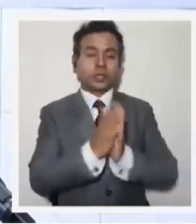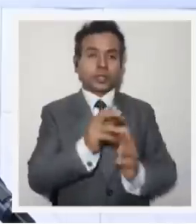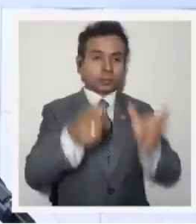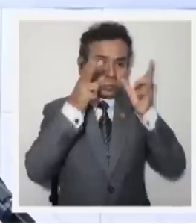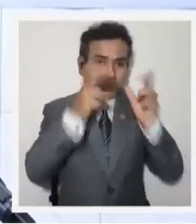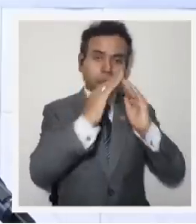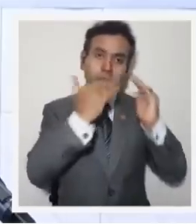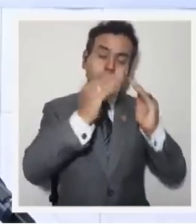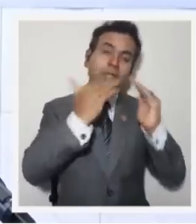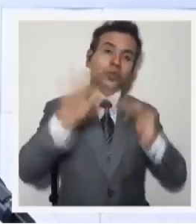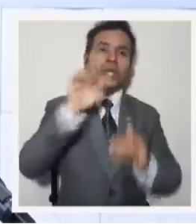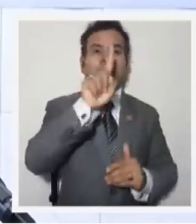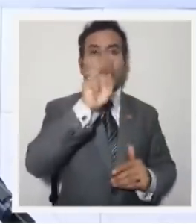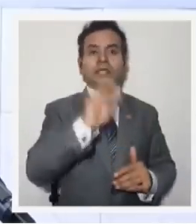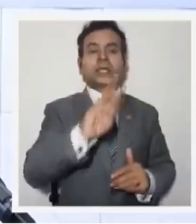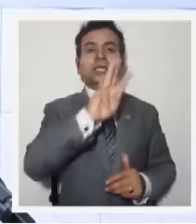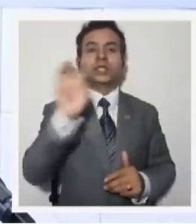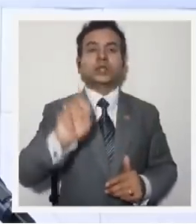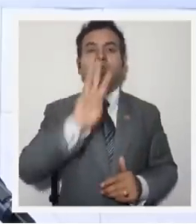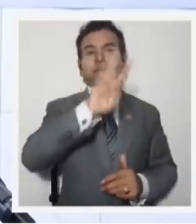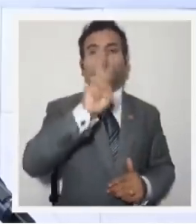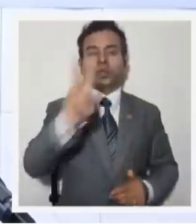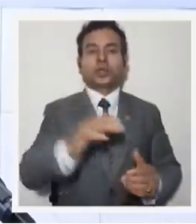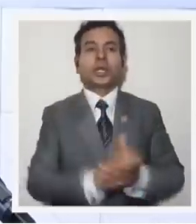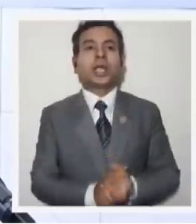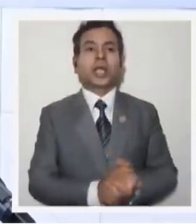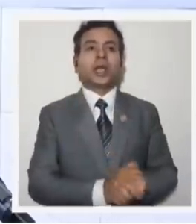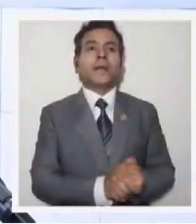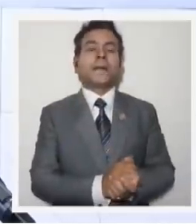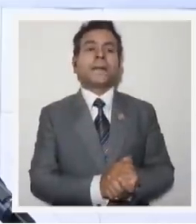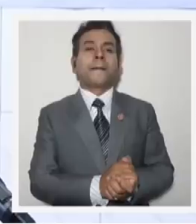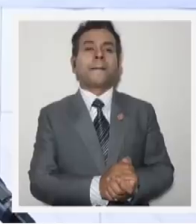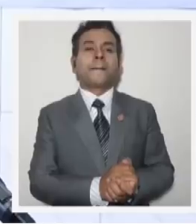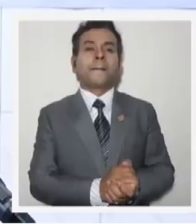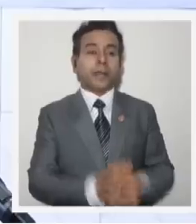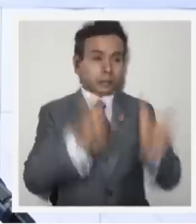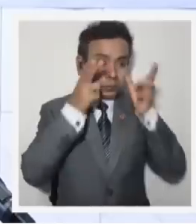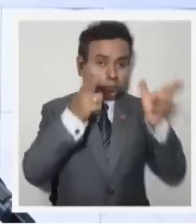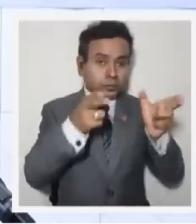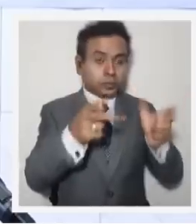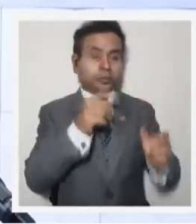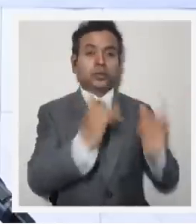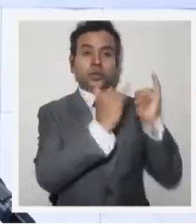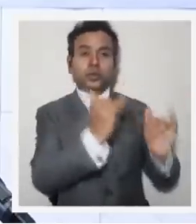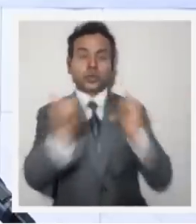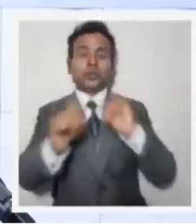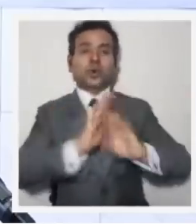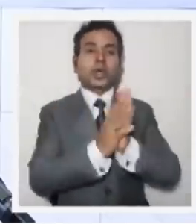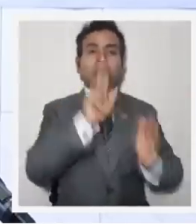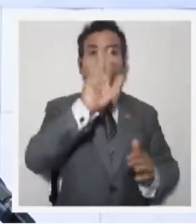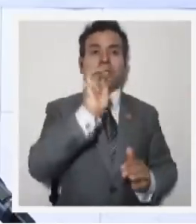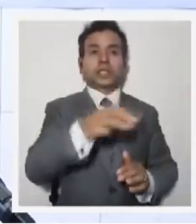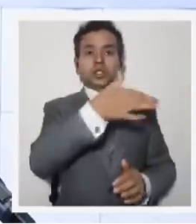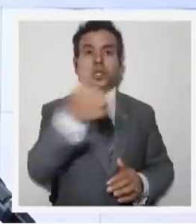আছে 3435 জন এবং এ পর্যন্ত আইসোলেশন থেকে ছাড় পেয়েছেন 1332 জন। আমাদের আইসোলেশন